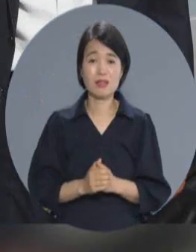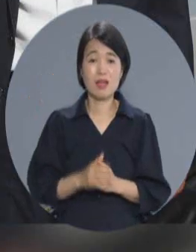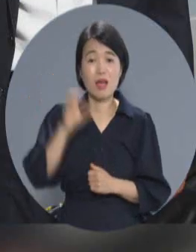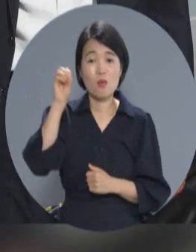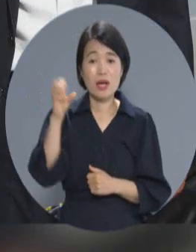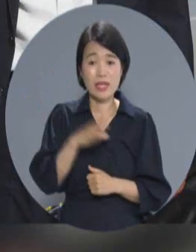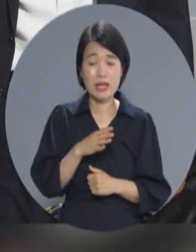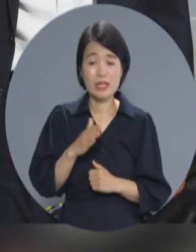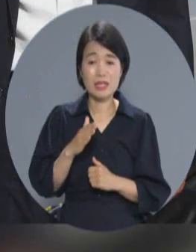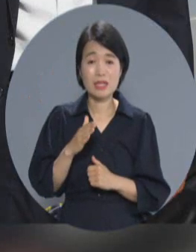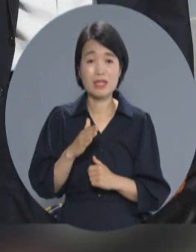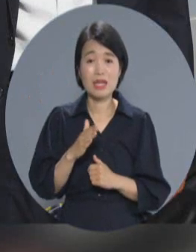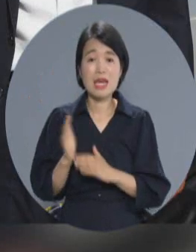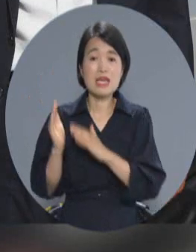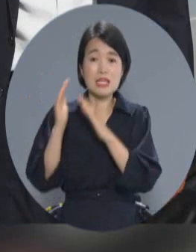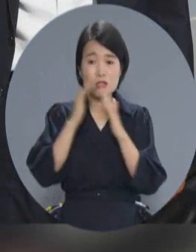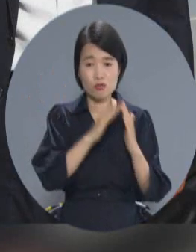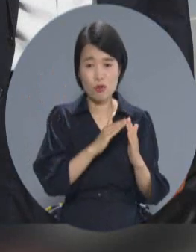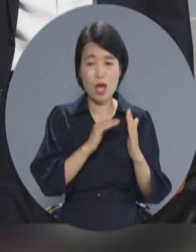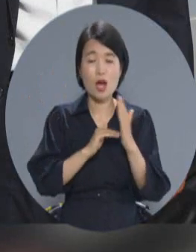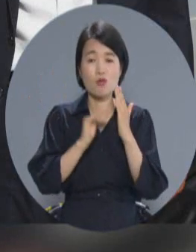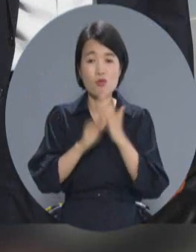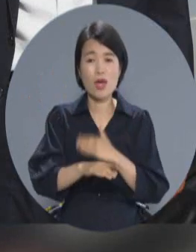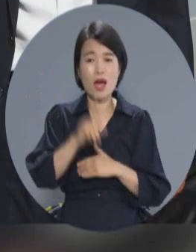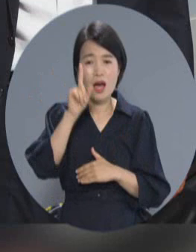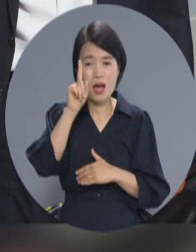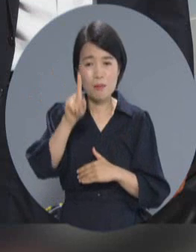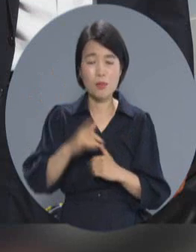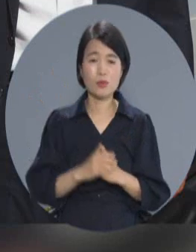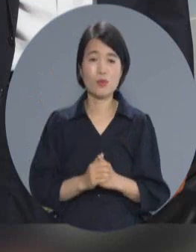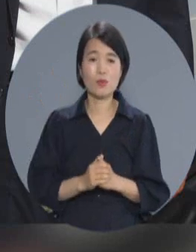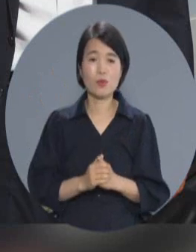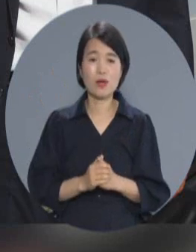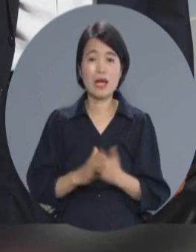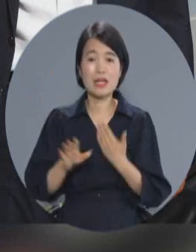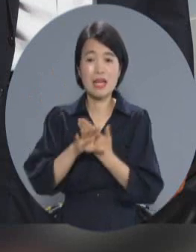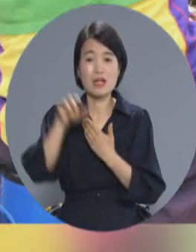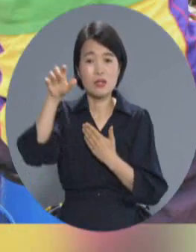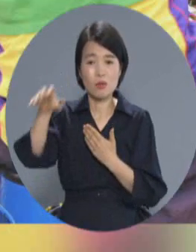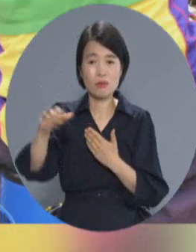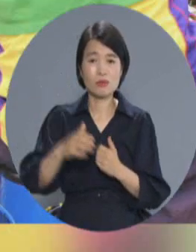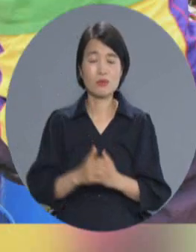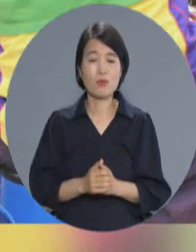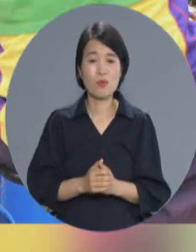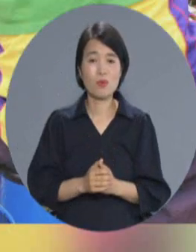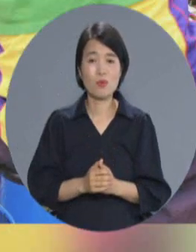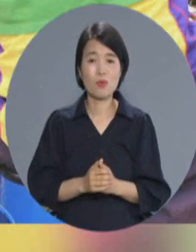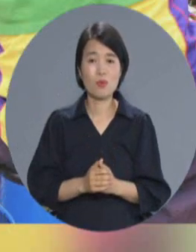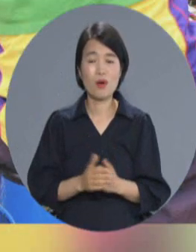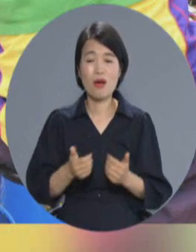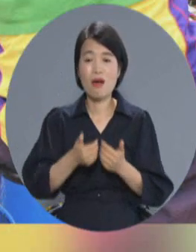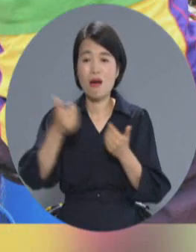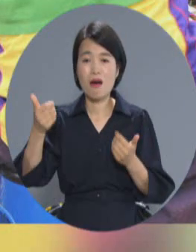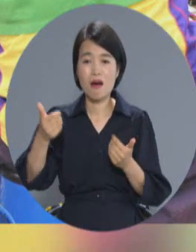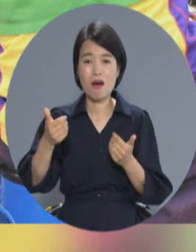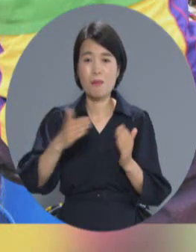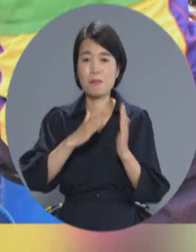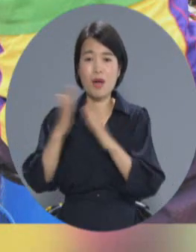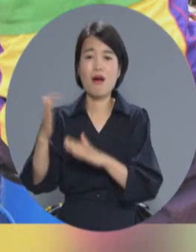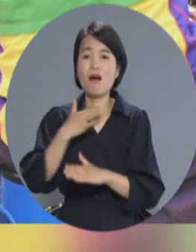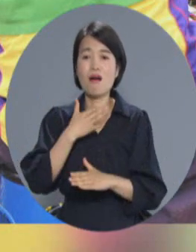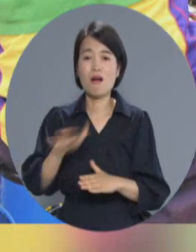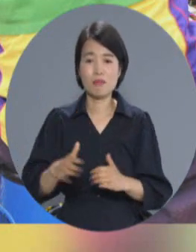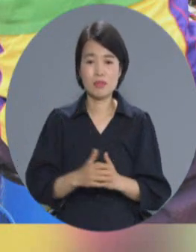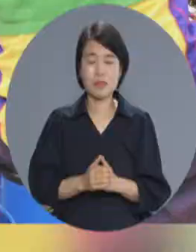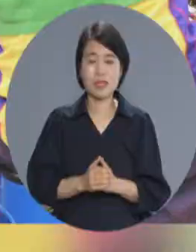광양에 이주한 후에 한 번도 다른 곳으로 광양을 떠난 적이 없습니다.